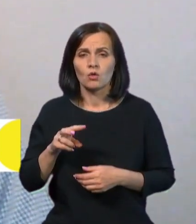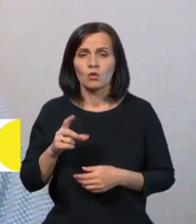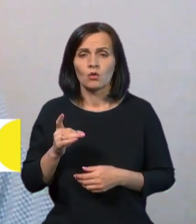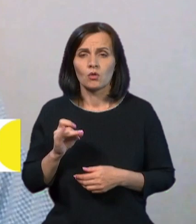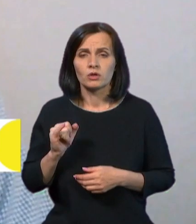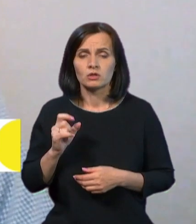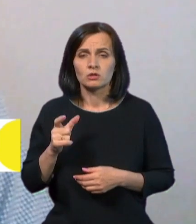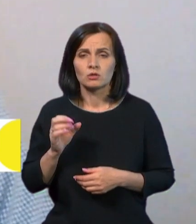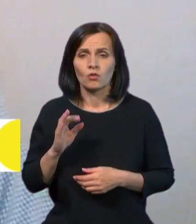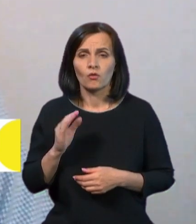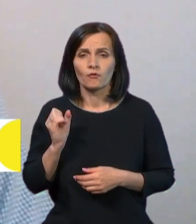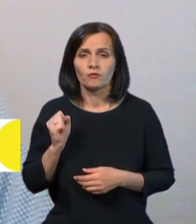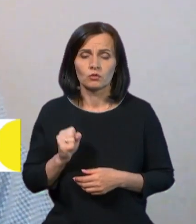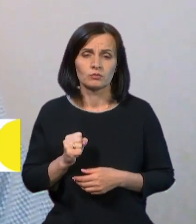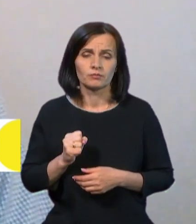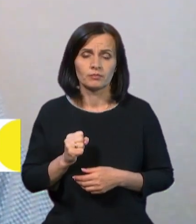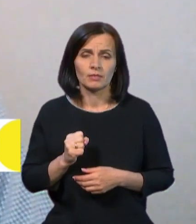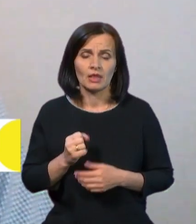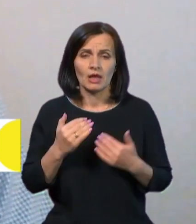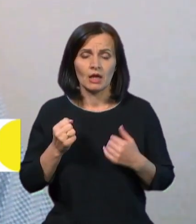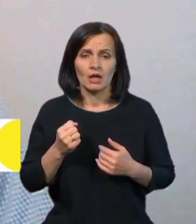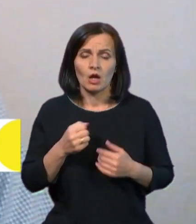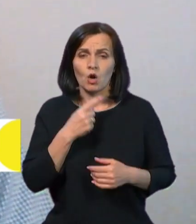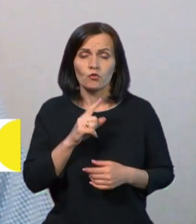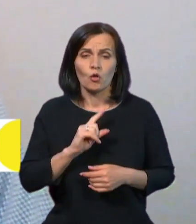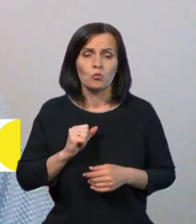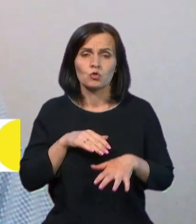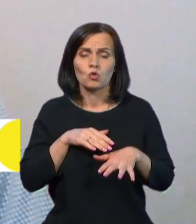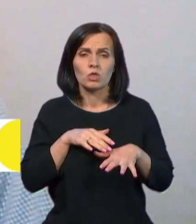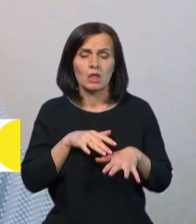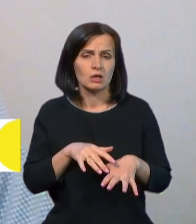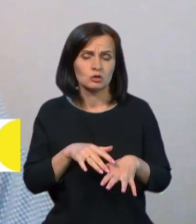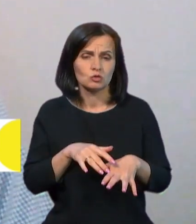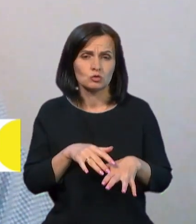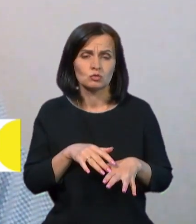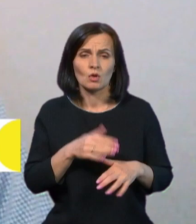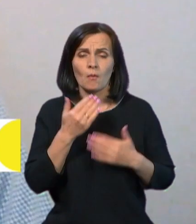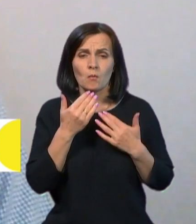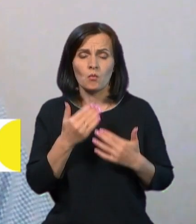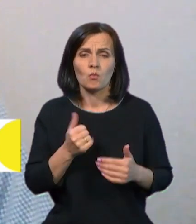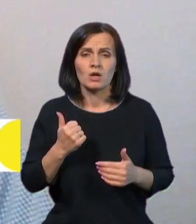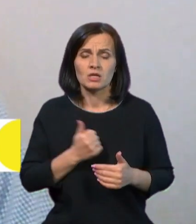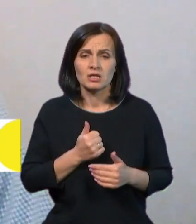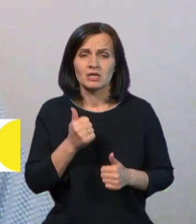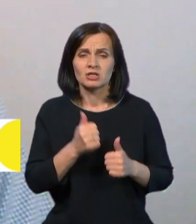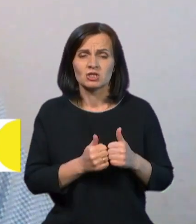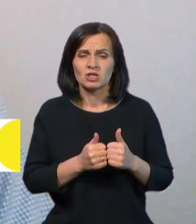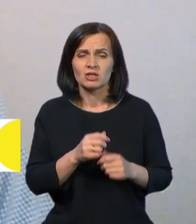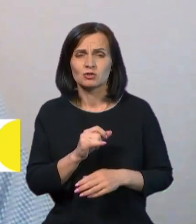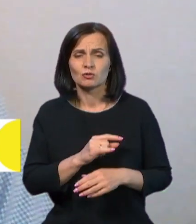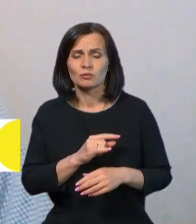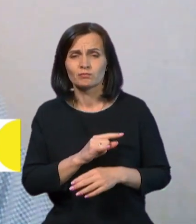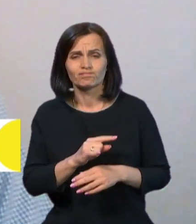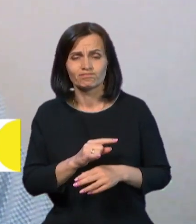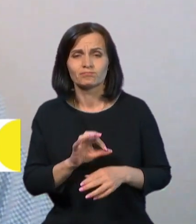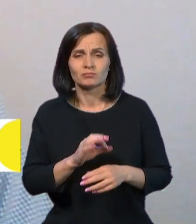знаєте, на жаль, останніми тижнями досить часто спекулюють цим поняттям. Давайте говорити про